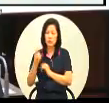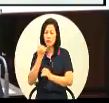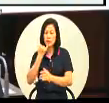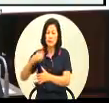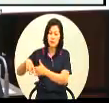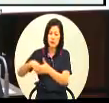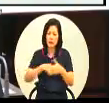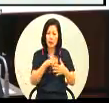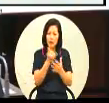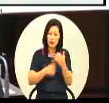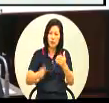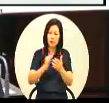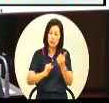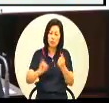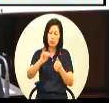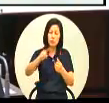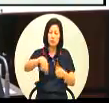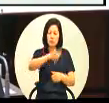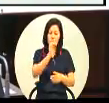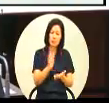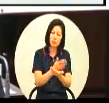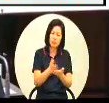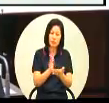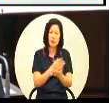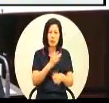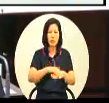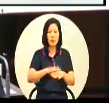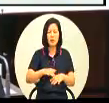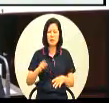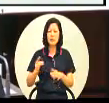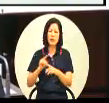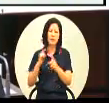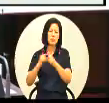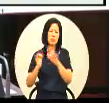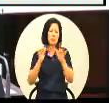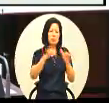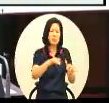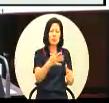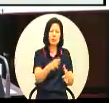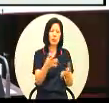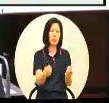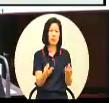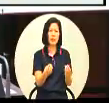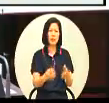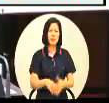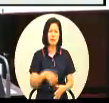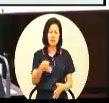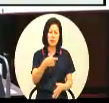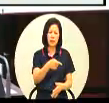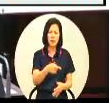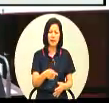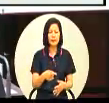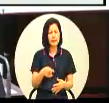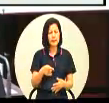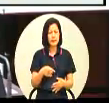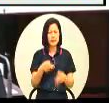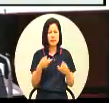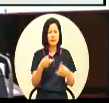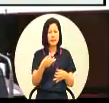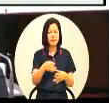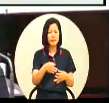步。但是也不见得每个人都会去，所以它的效率相对是降低的，但是我们却花了很多